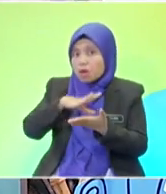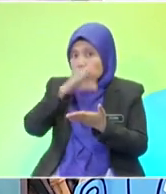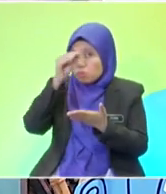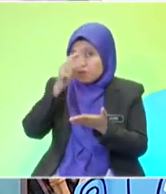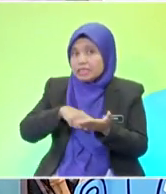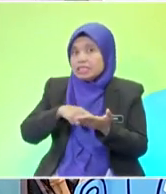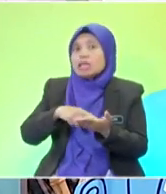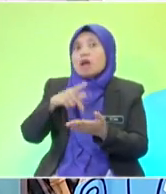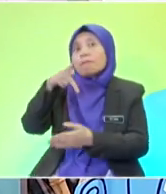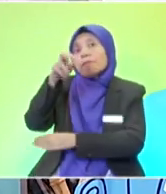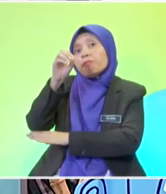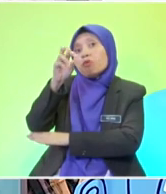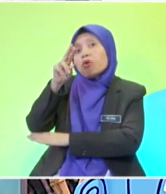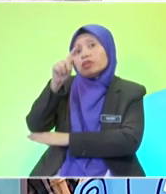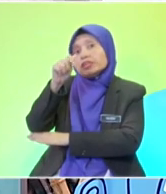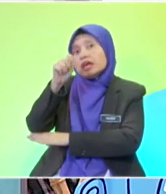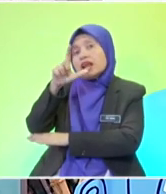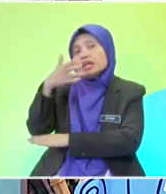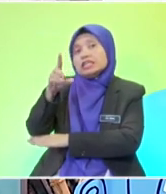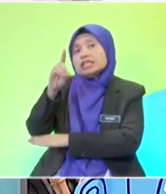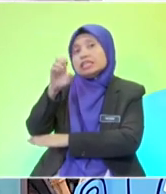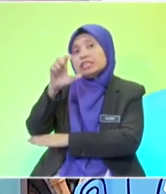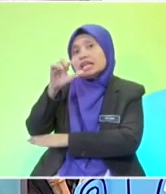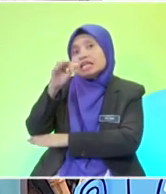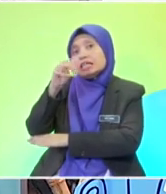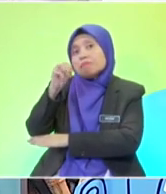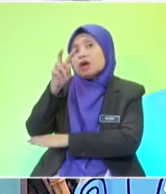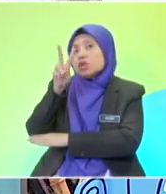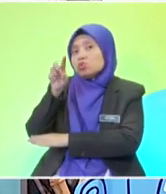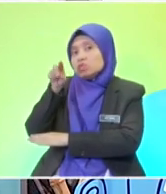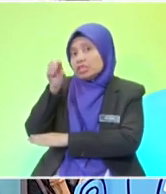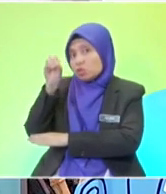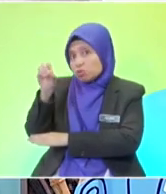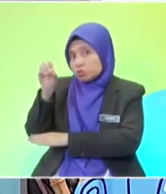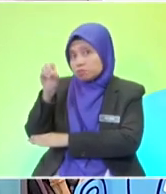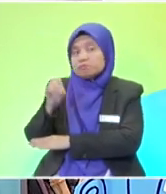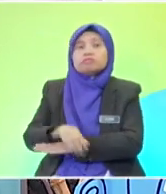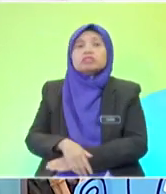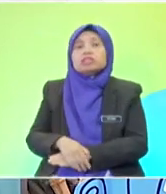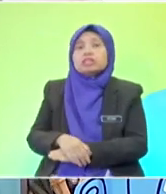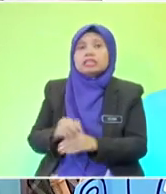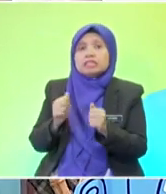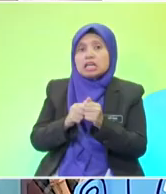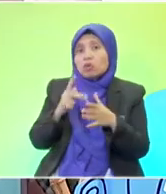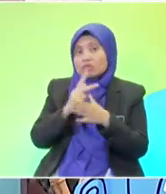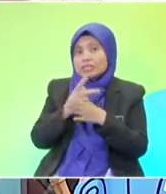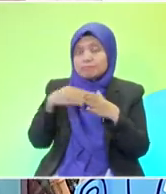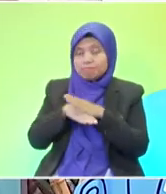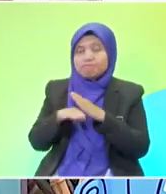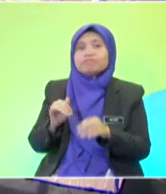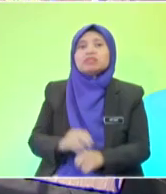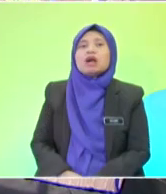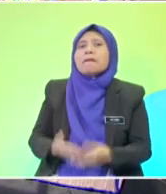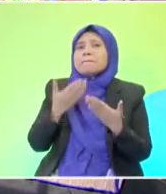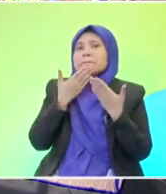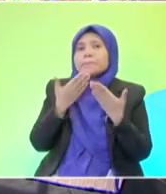ini di portal j5 2.0 semuanya ada kami konsikan di situ Baiklah